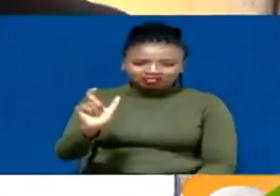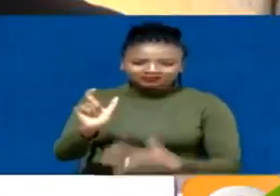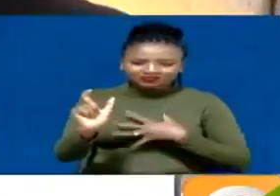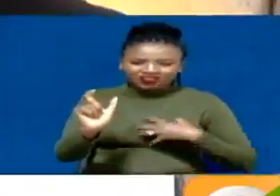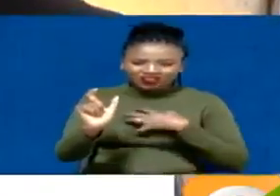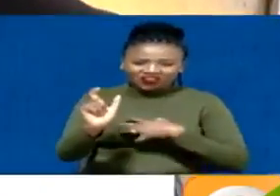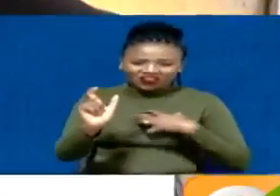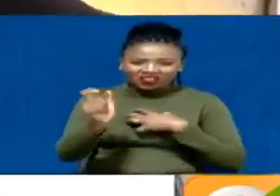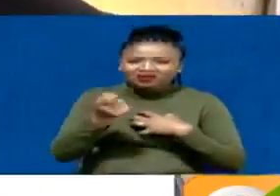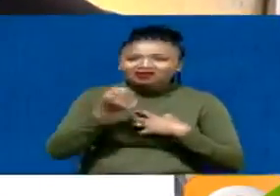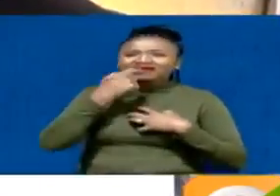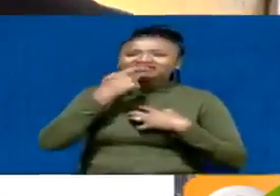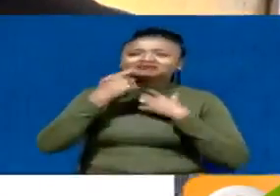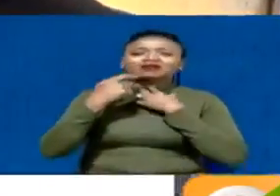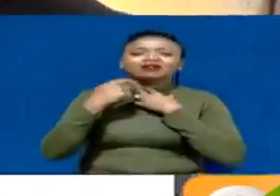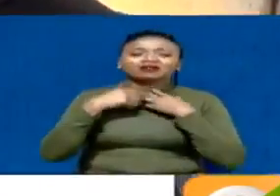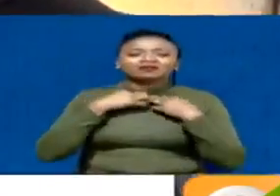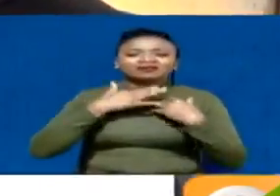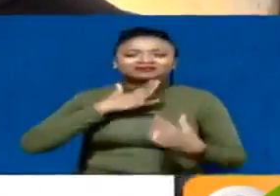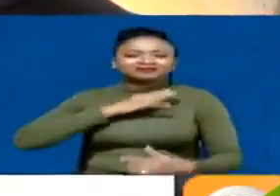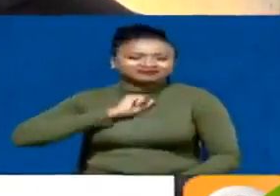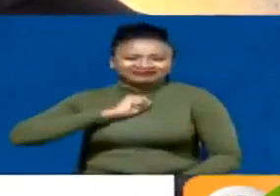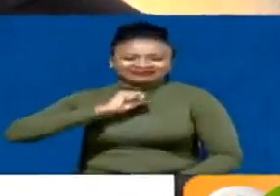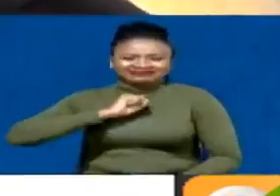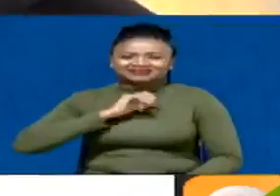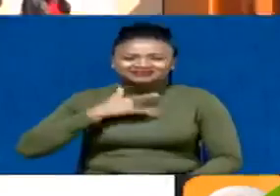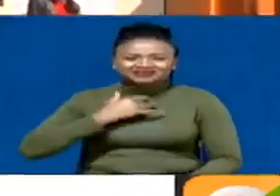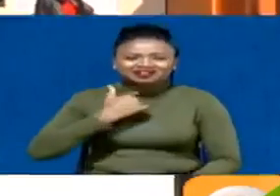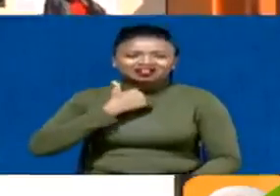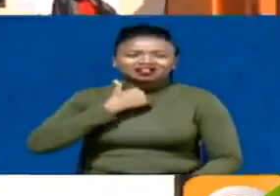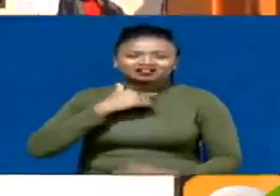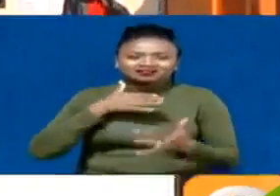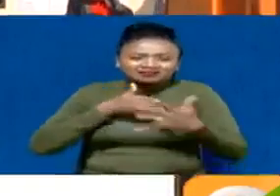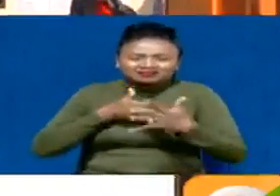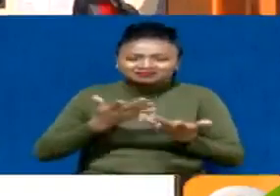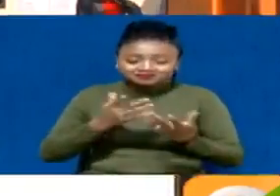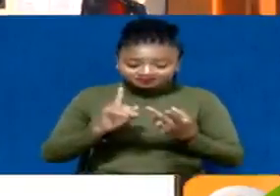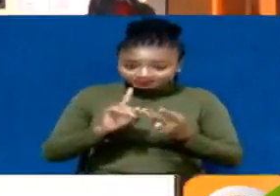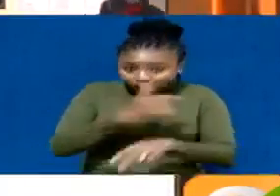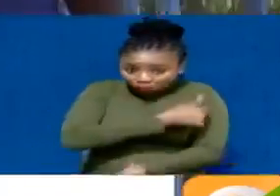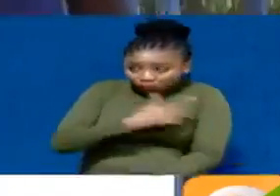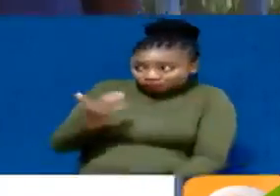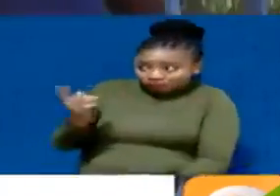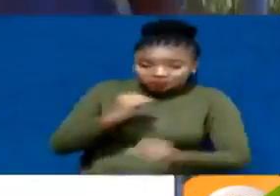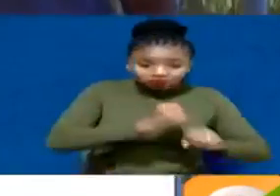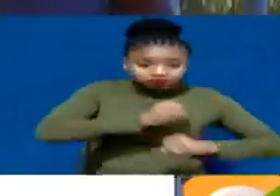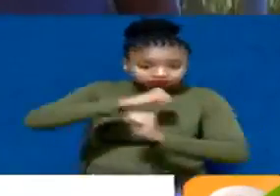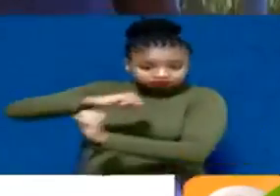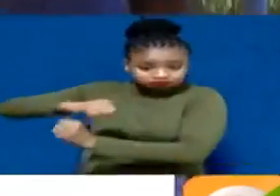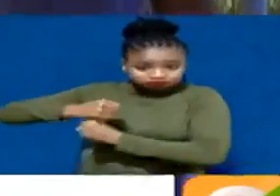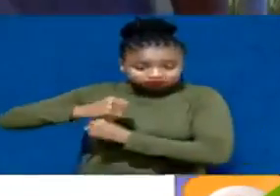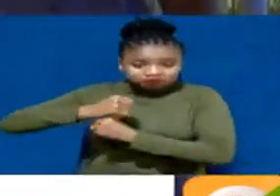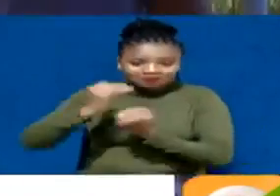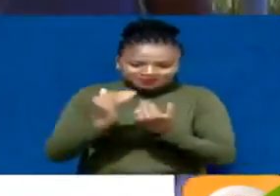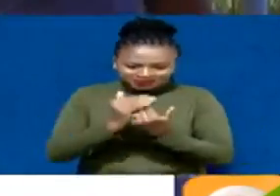children because they can easily choke when they are taking the medicine. Hospitali ya rufaa ya Homa Bay inatumika